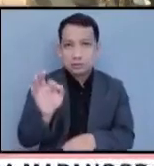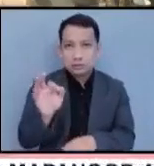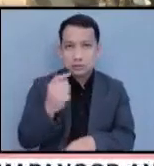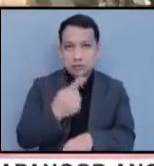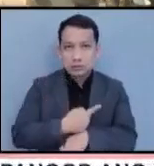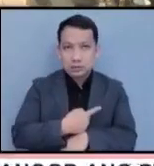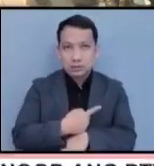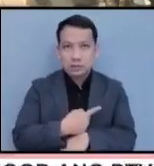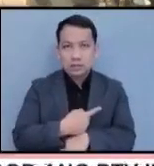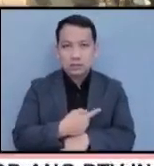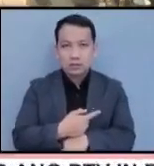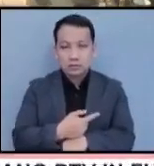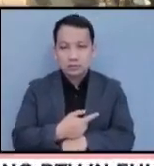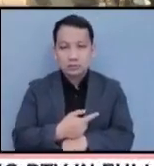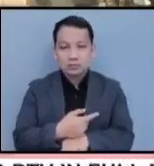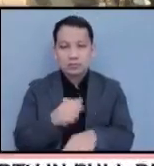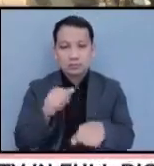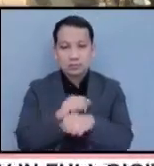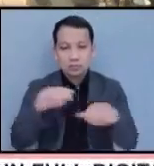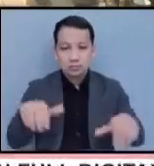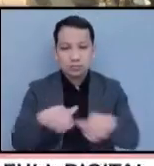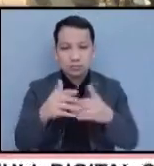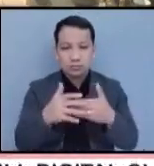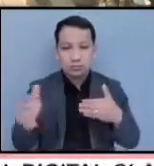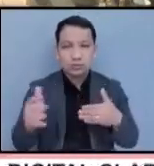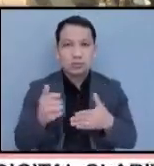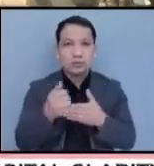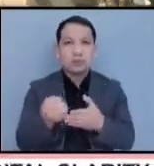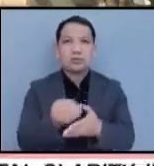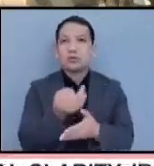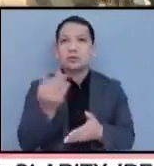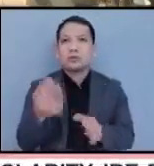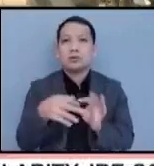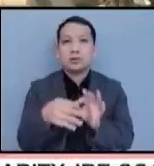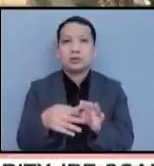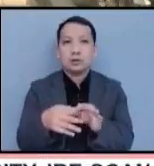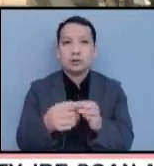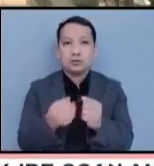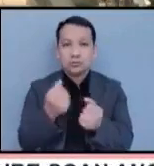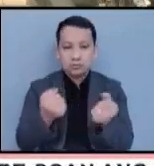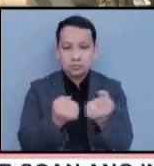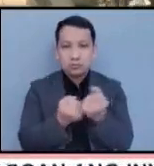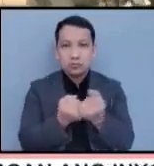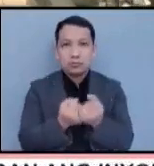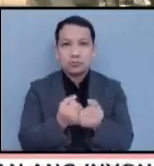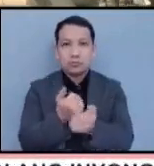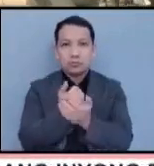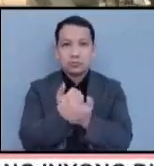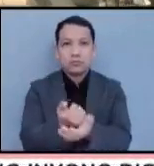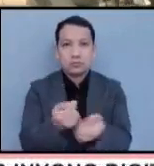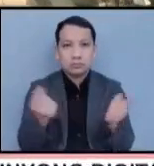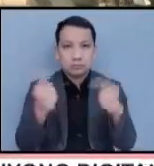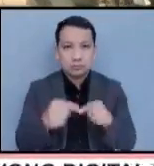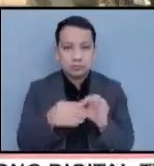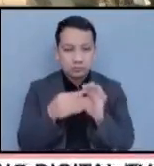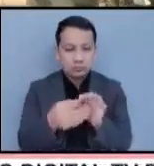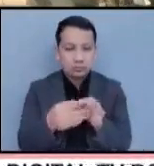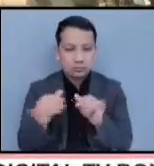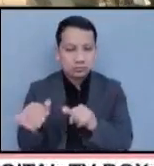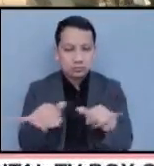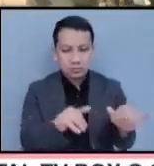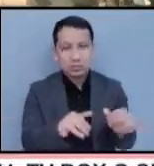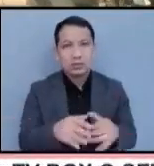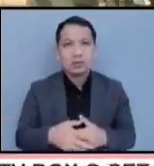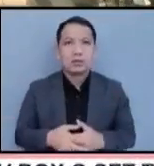as our working number for how much more we have to support. We have to get it absolutely right para measure ang response natin.